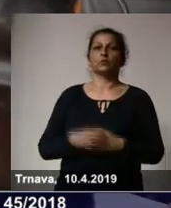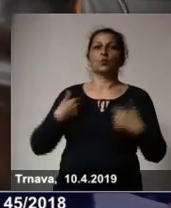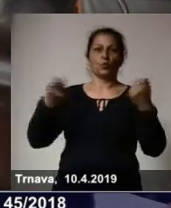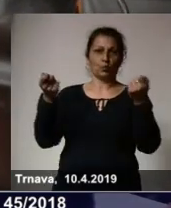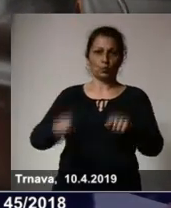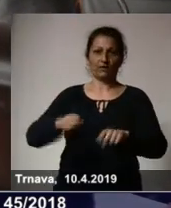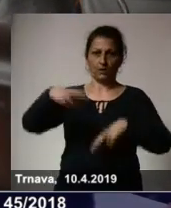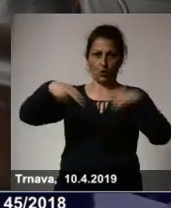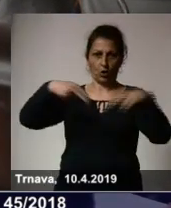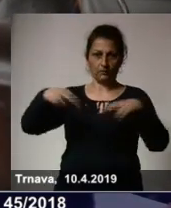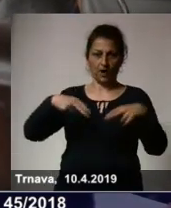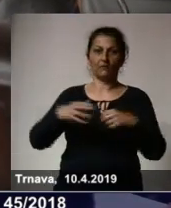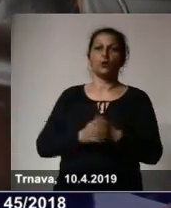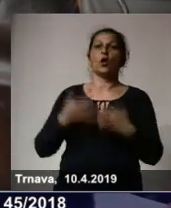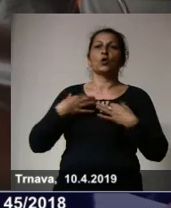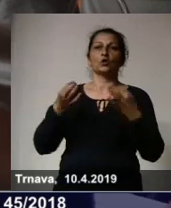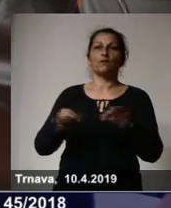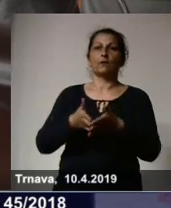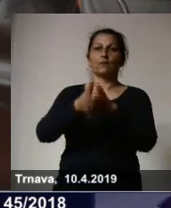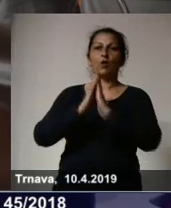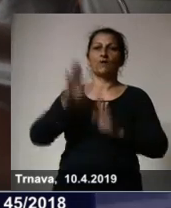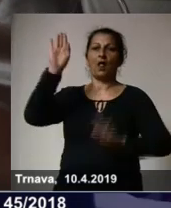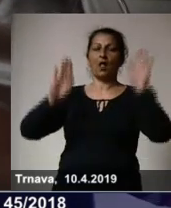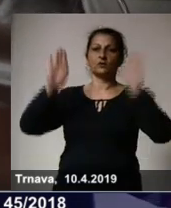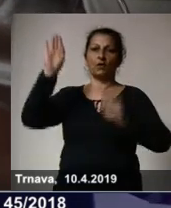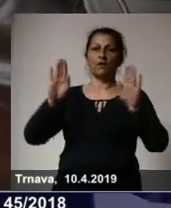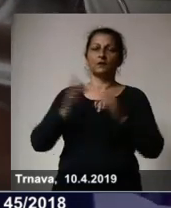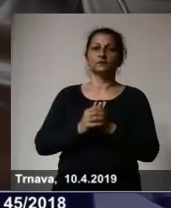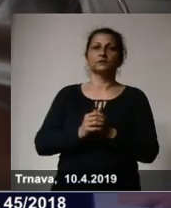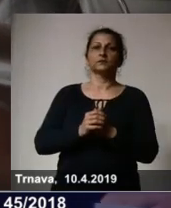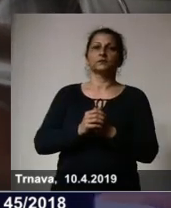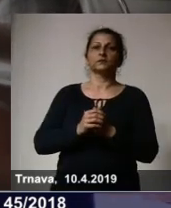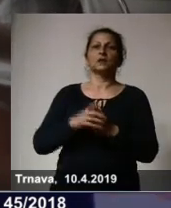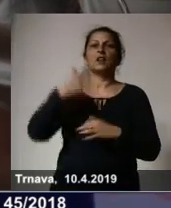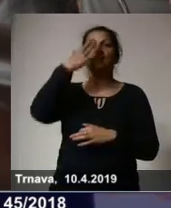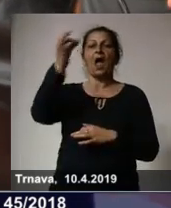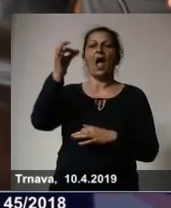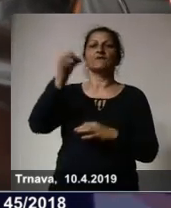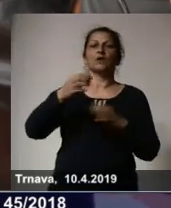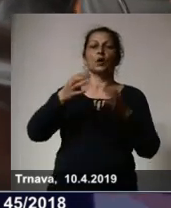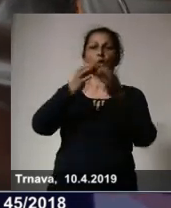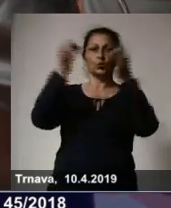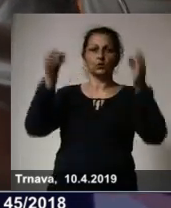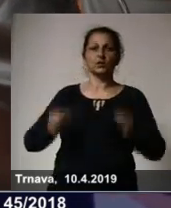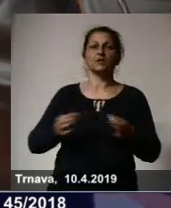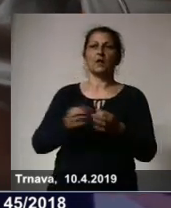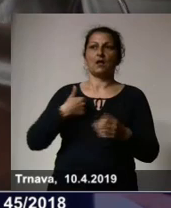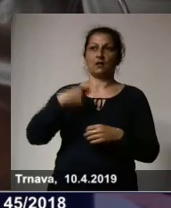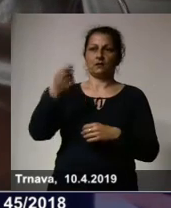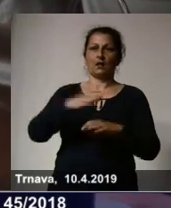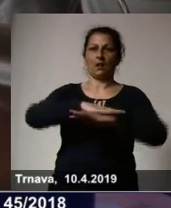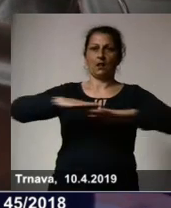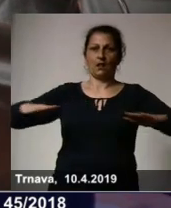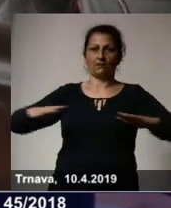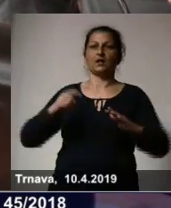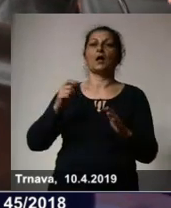Uzatváram rozpravu a dovolím si vás požiadať o hlasovanie o návrhu uznesenia, ktoré vám bolo predložené na základe